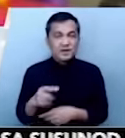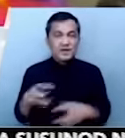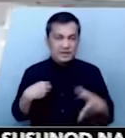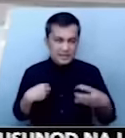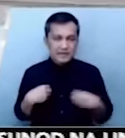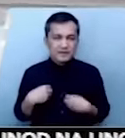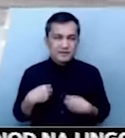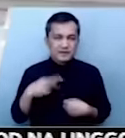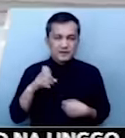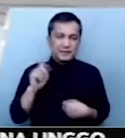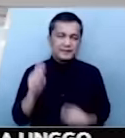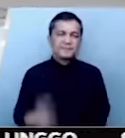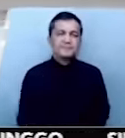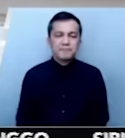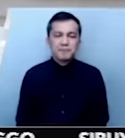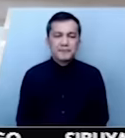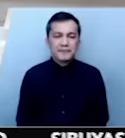baby.